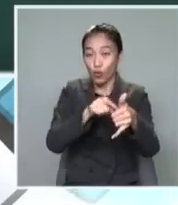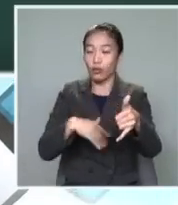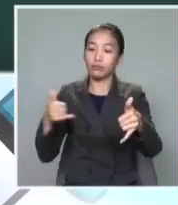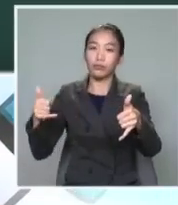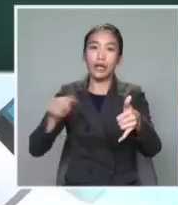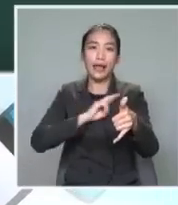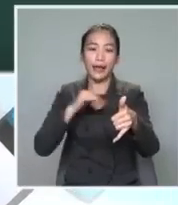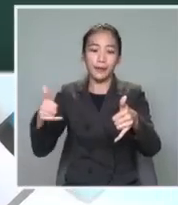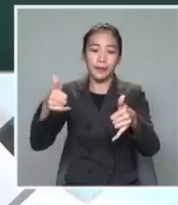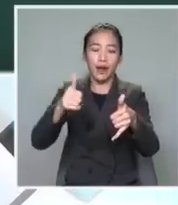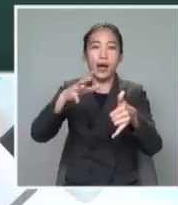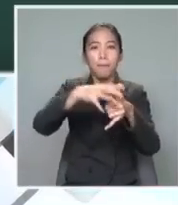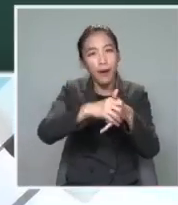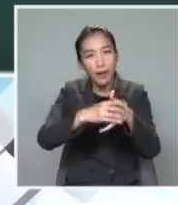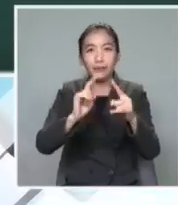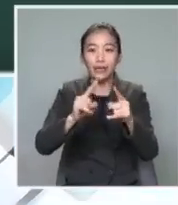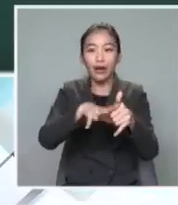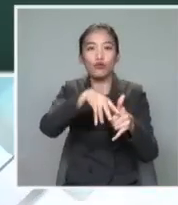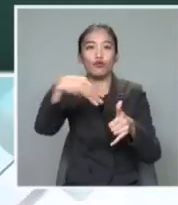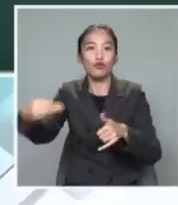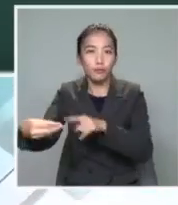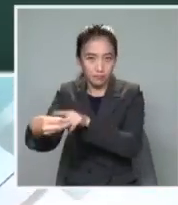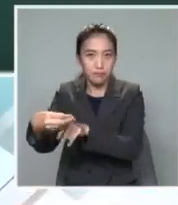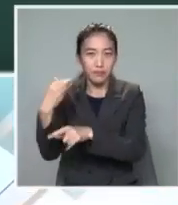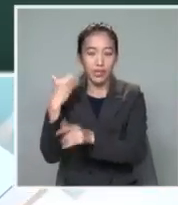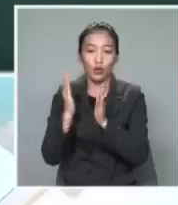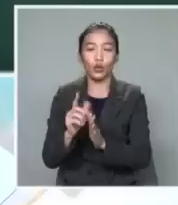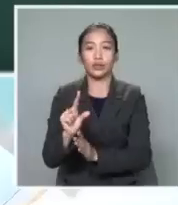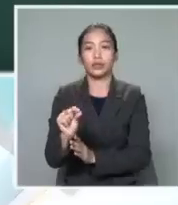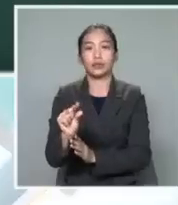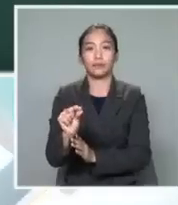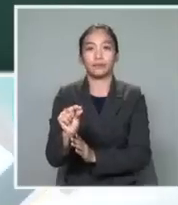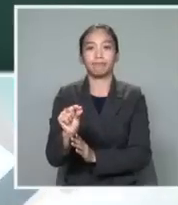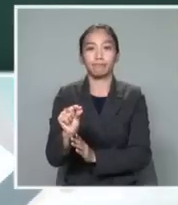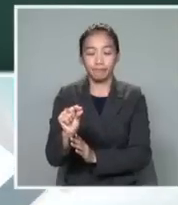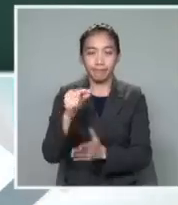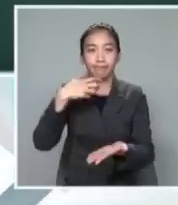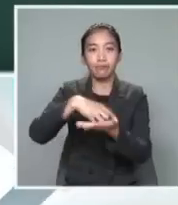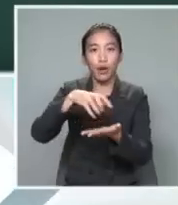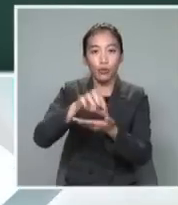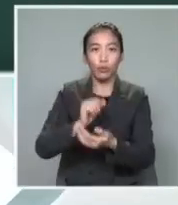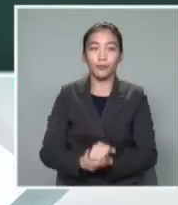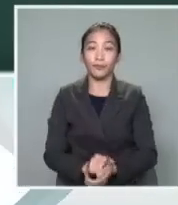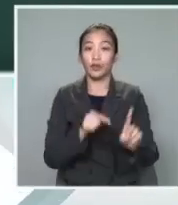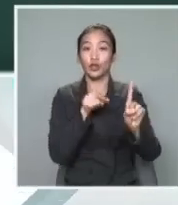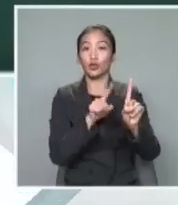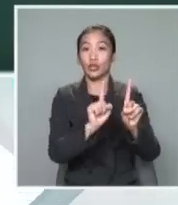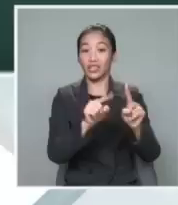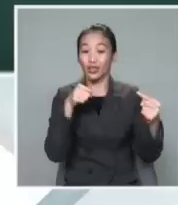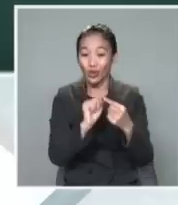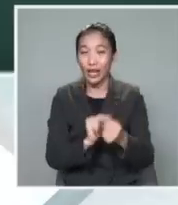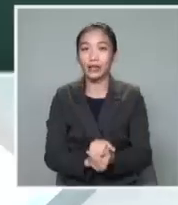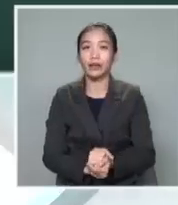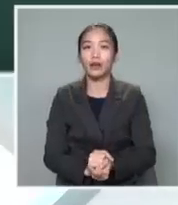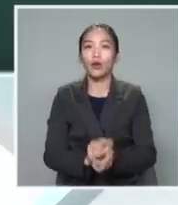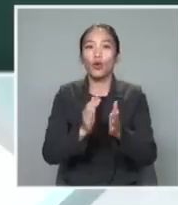ครับในจำนวน20รายนะครับมีรายละเอียดดังนี้นะครับ 1.1 ก็มาจากสนามมวย4ร